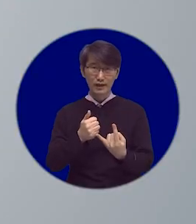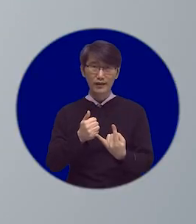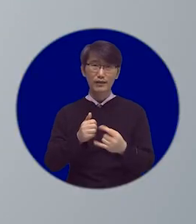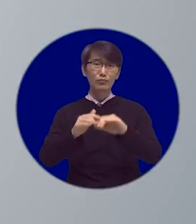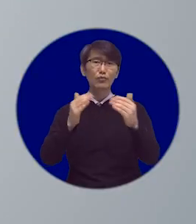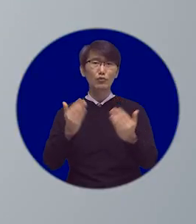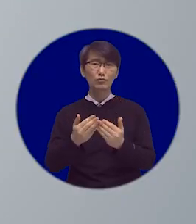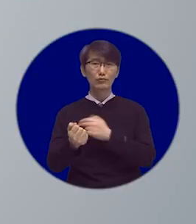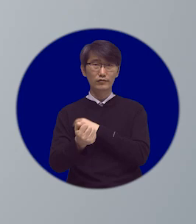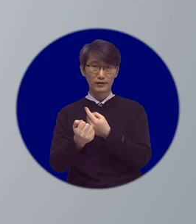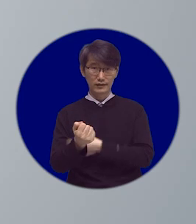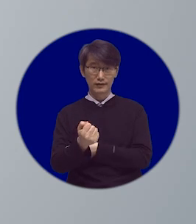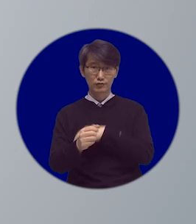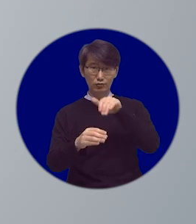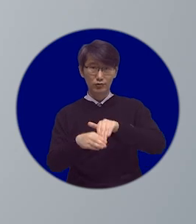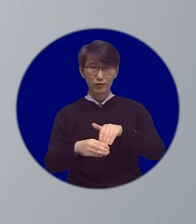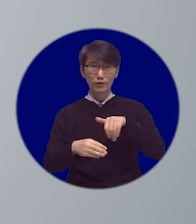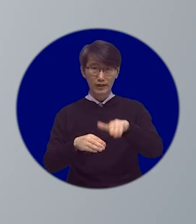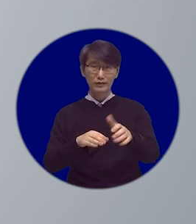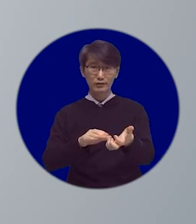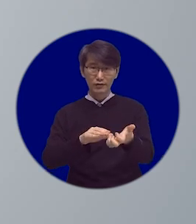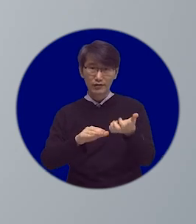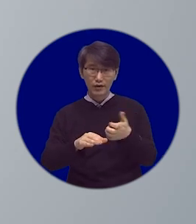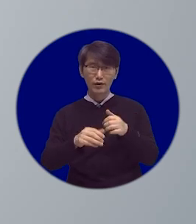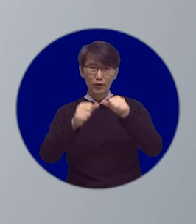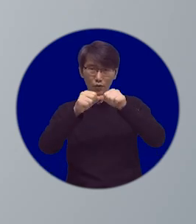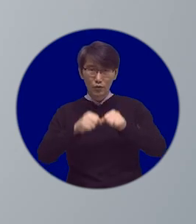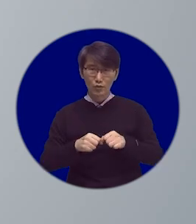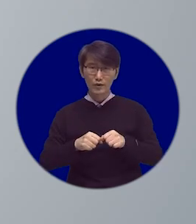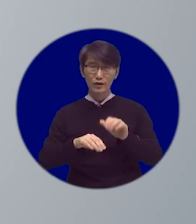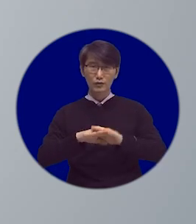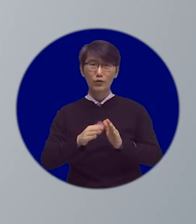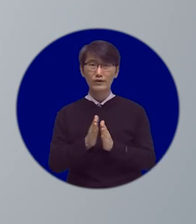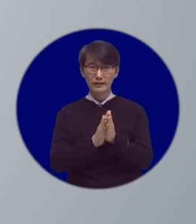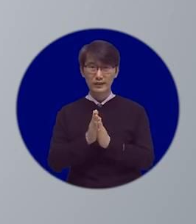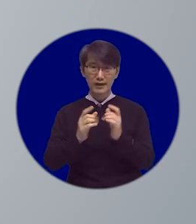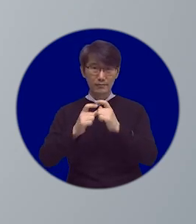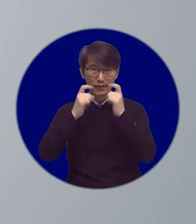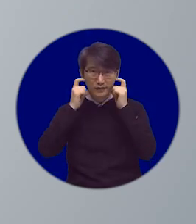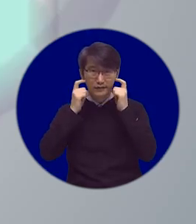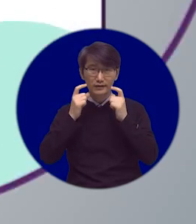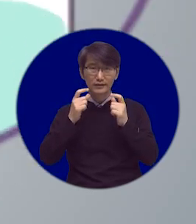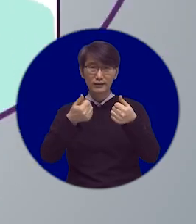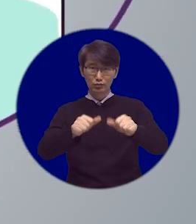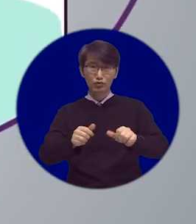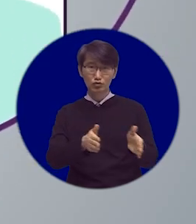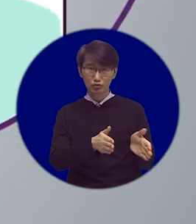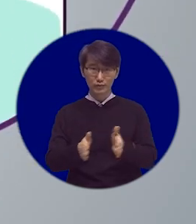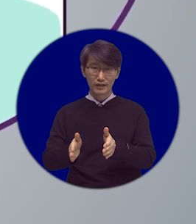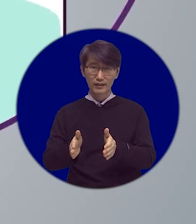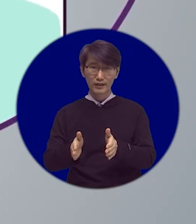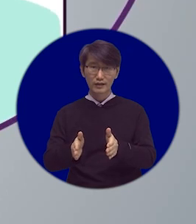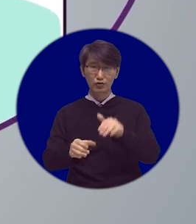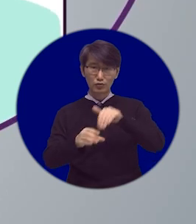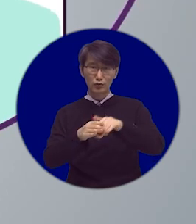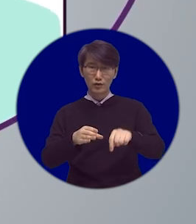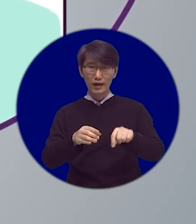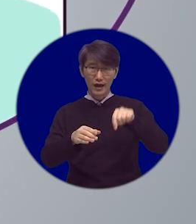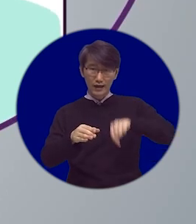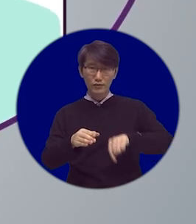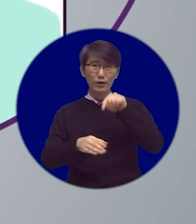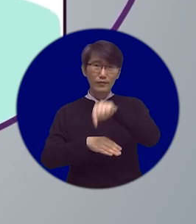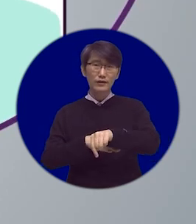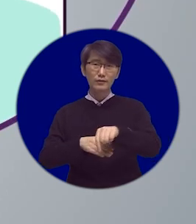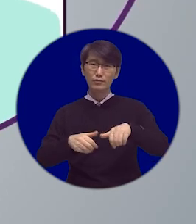중앙선거관리위원회는 모든 유권자는 투표소 가기 전에 꼼꼼하게 손 씻기, 마스크와 신분증 준비하기, 투표소 안과